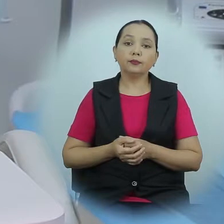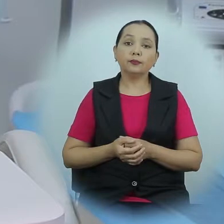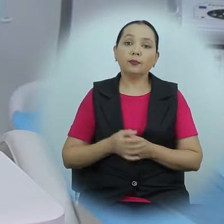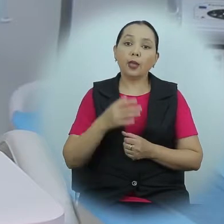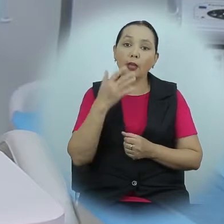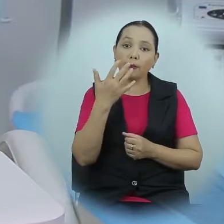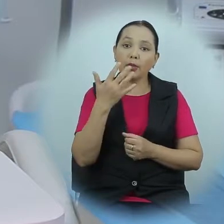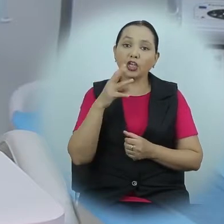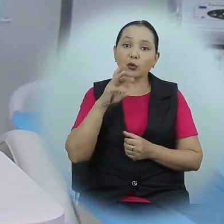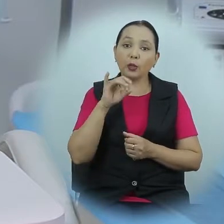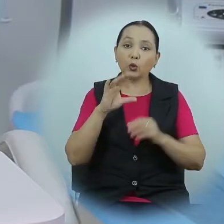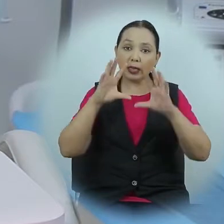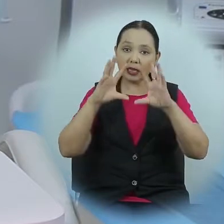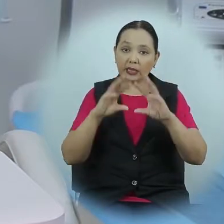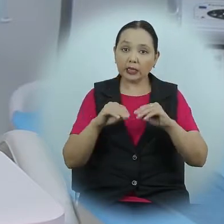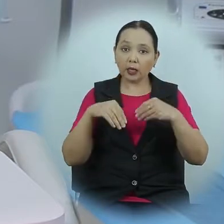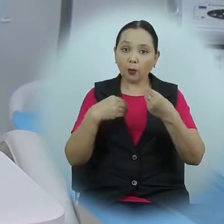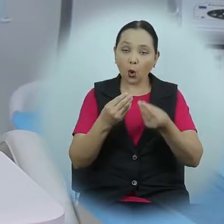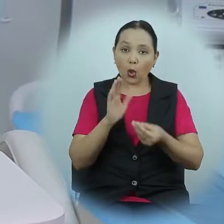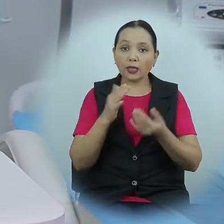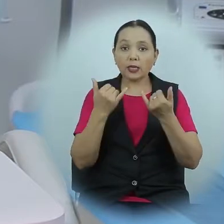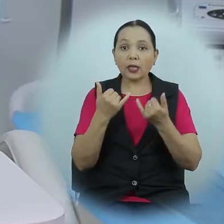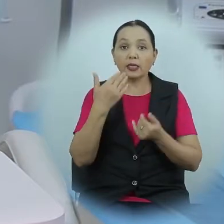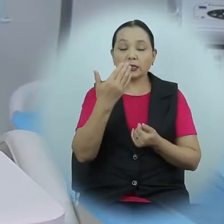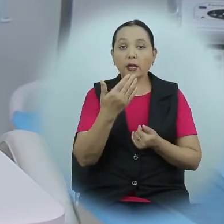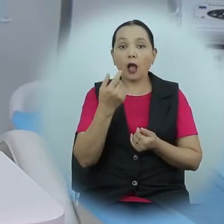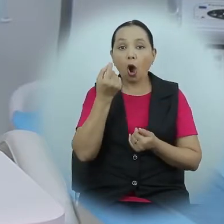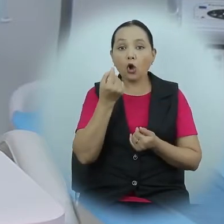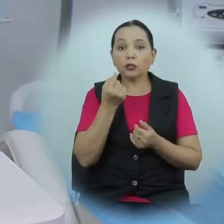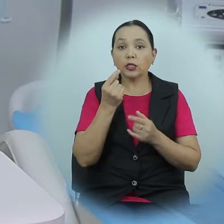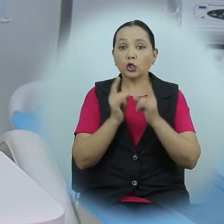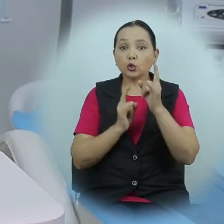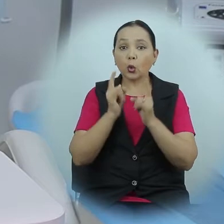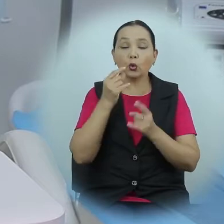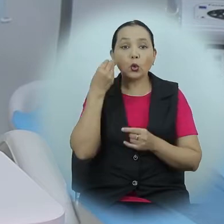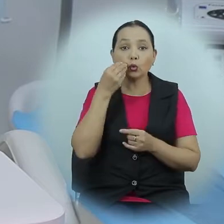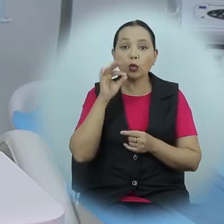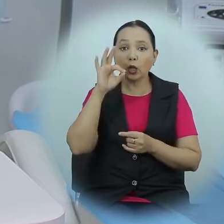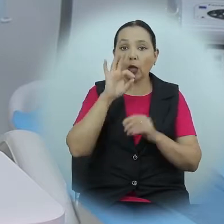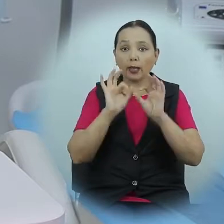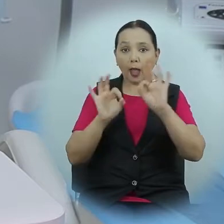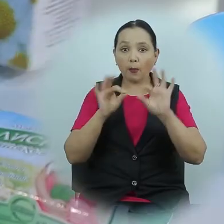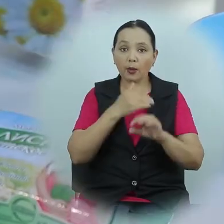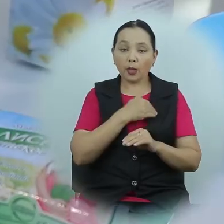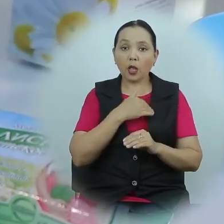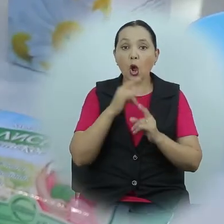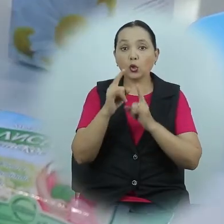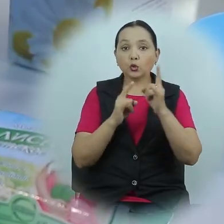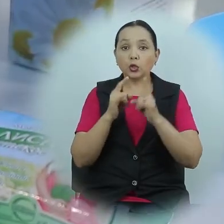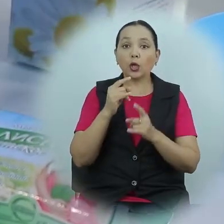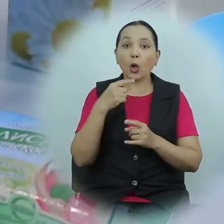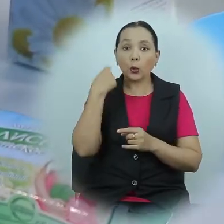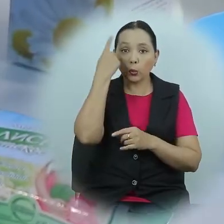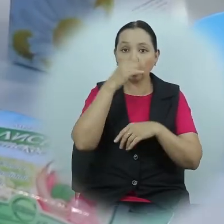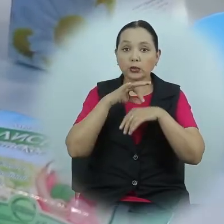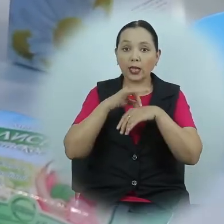5 минутке тындырып қоямыз. Енді мен сіздерге азгина соуыны хусиятларын гапырып бермоқчымын. Соуын юз